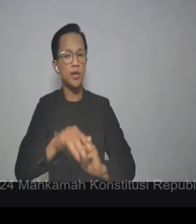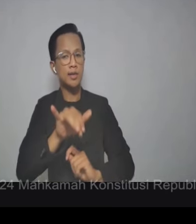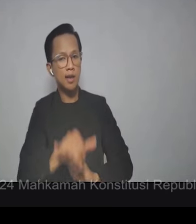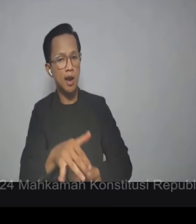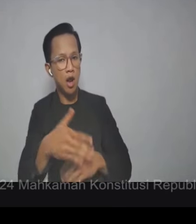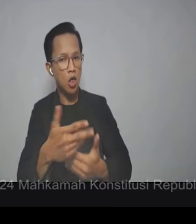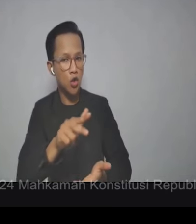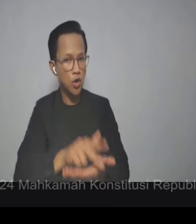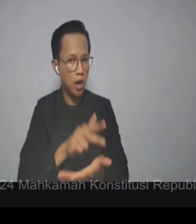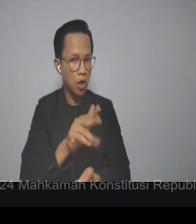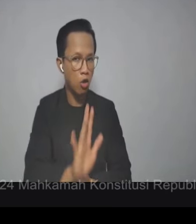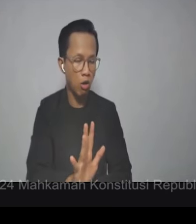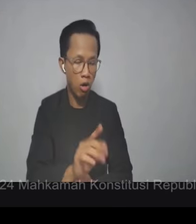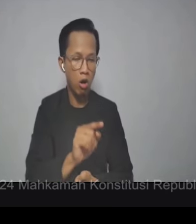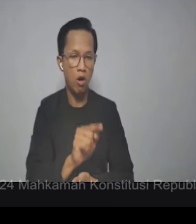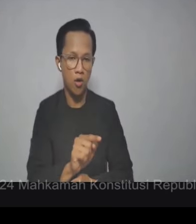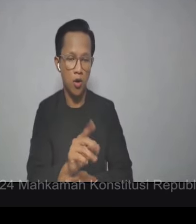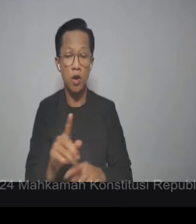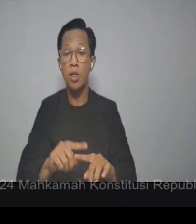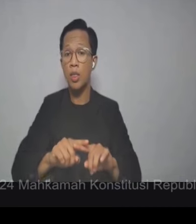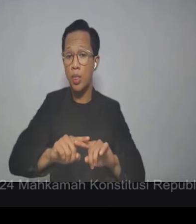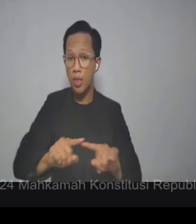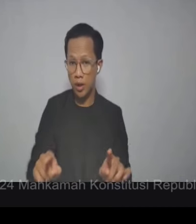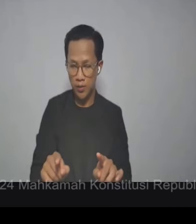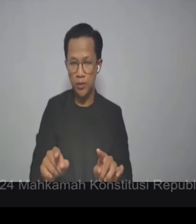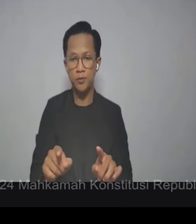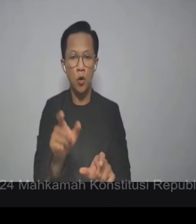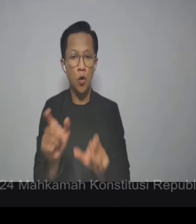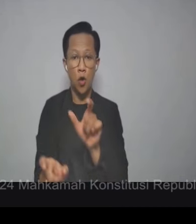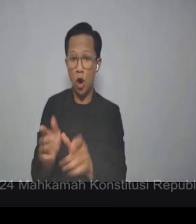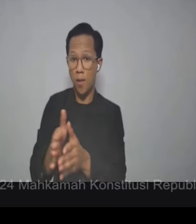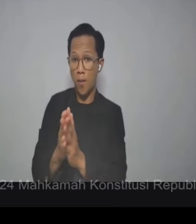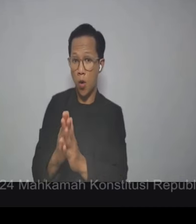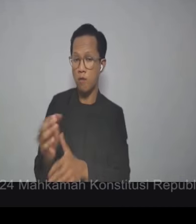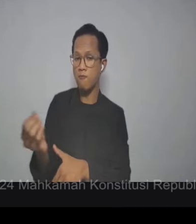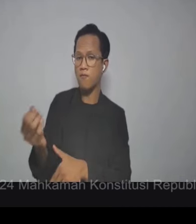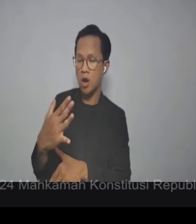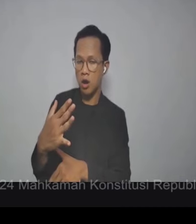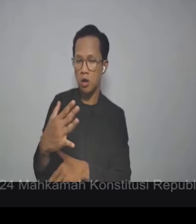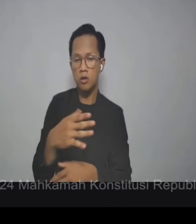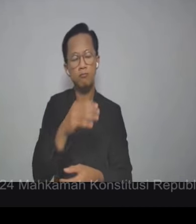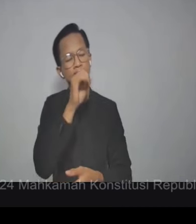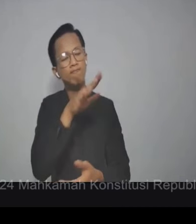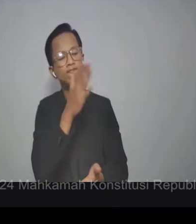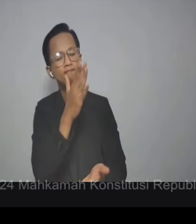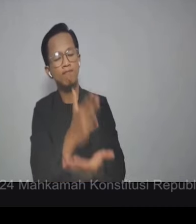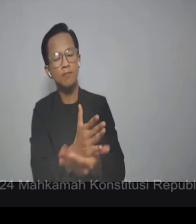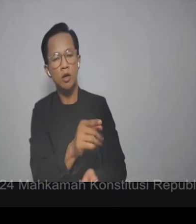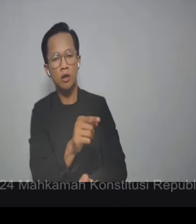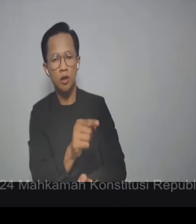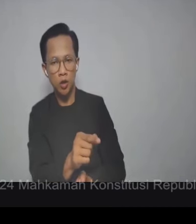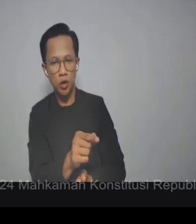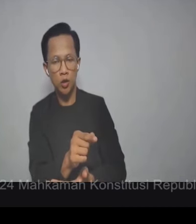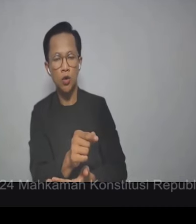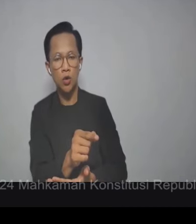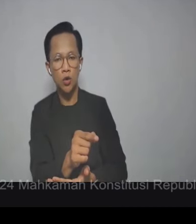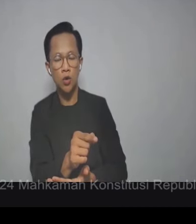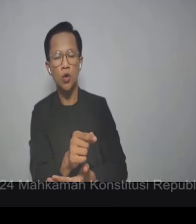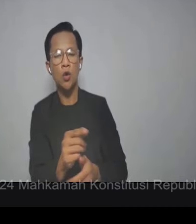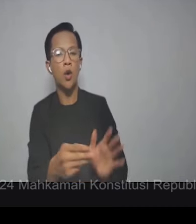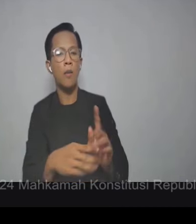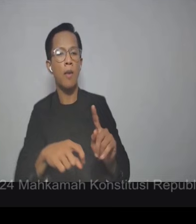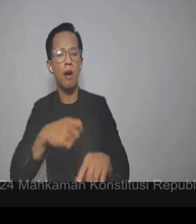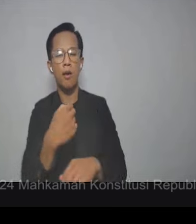dimaksud Namun demikian terhadap permohonan para pemohon agar hal tersebut ditegaskan menjadi objek praperadilan tidak dapat dilakukan oleh Mahkamah karena objek